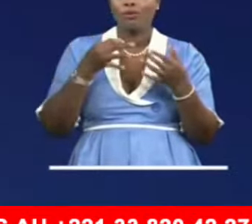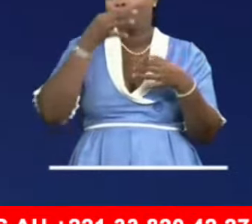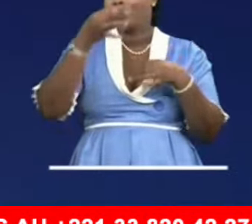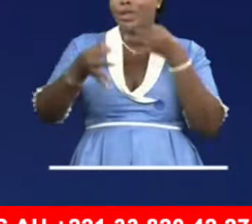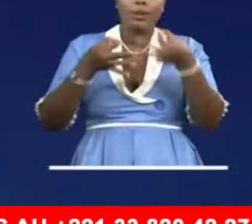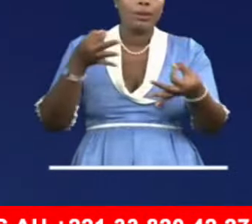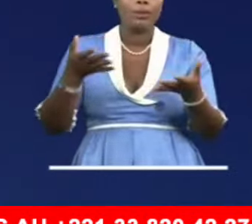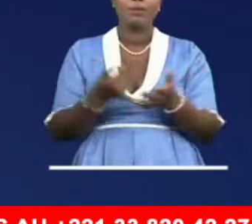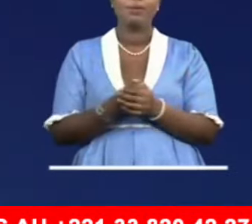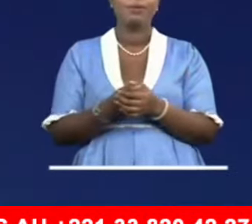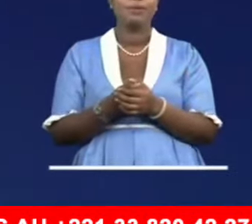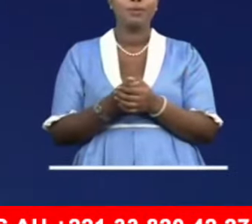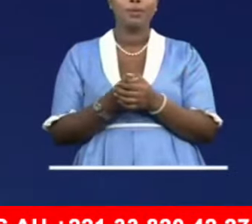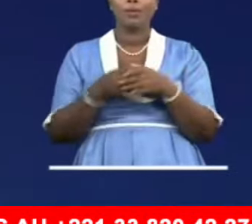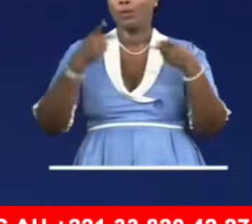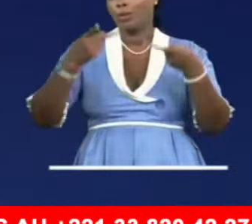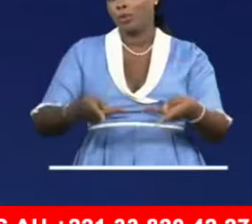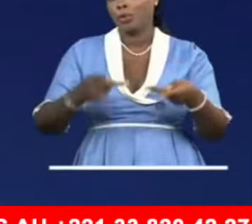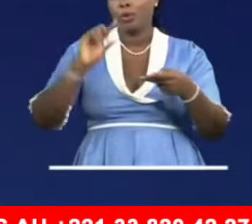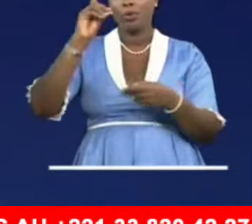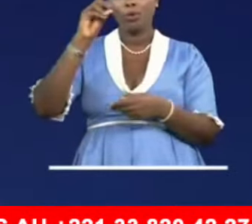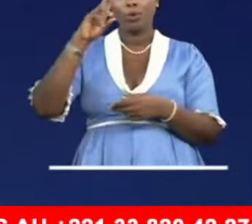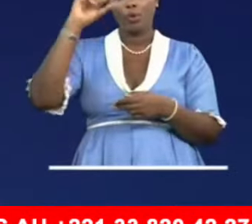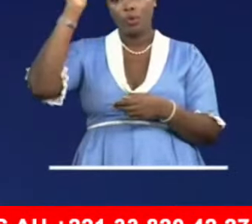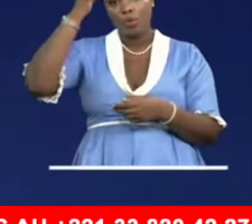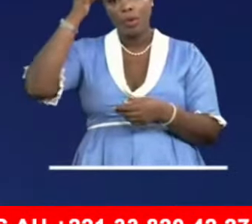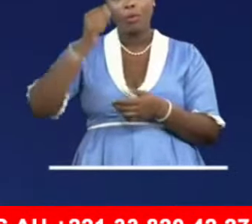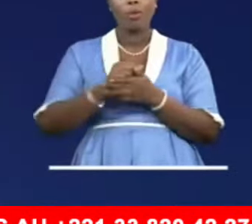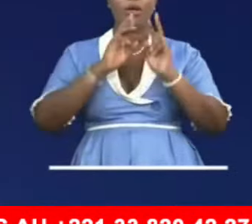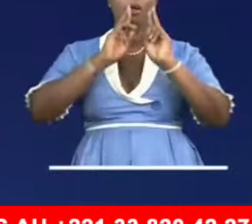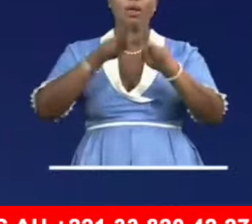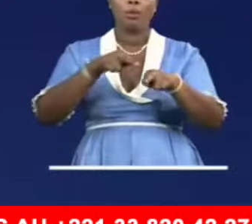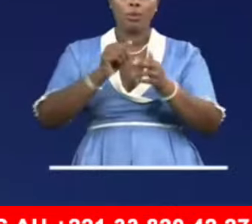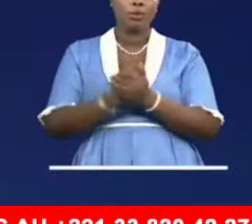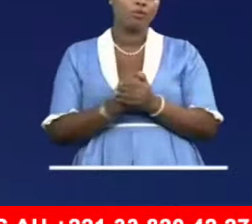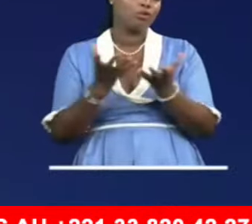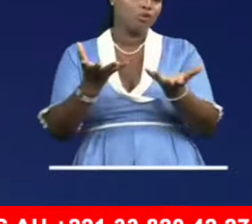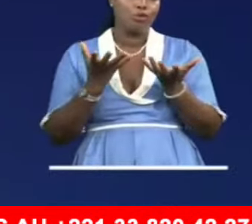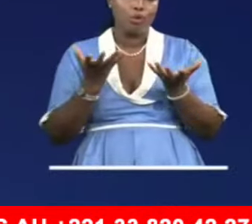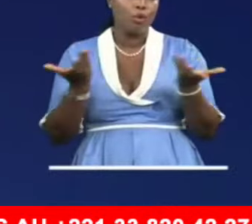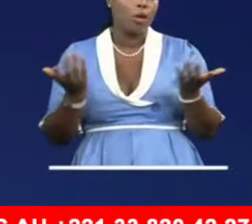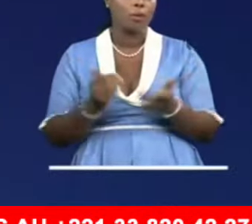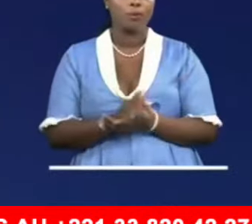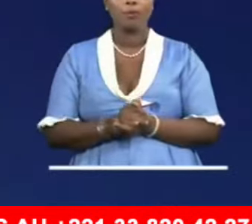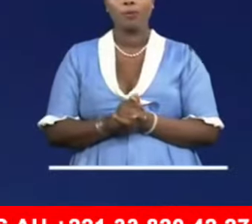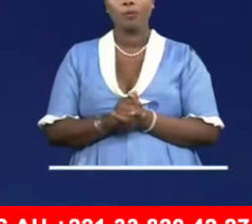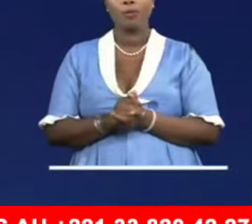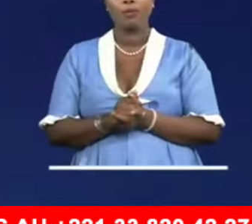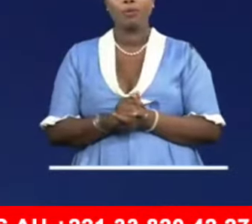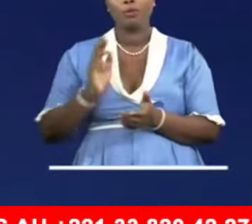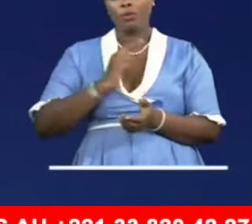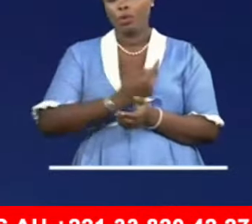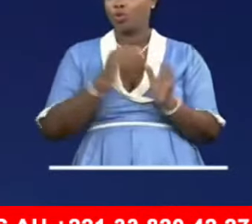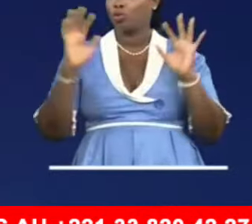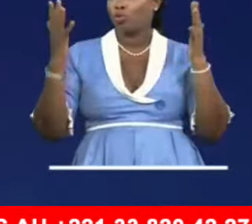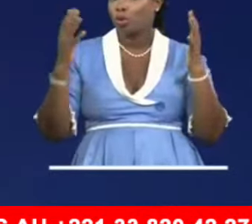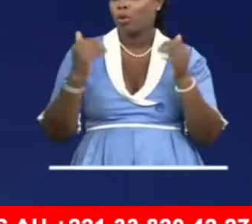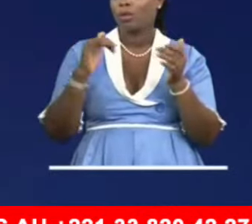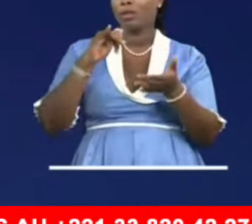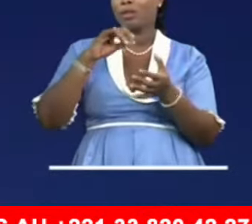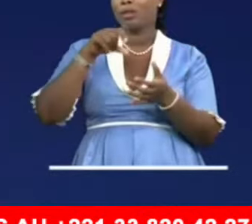représentation du gouvernement de répondre actuellement à leur sollicitations on souhaiterait aussi que le